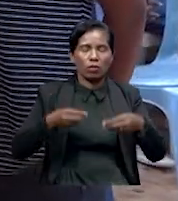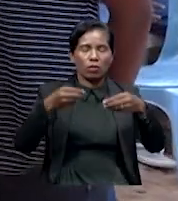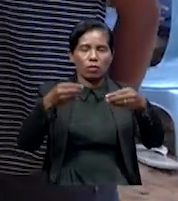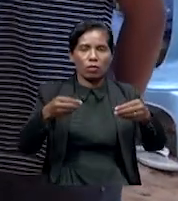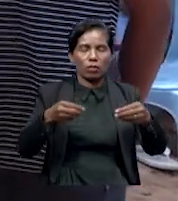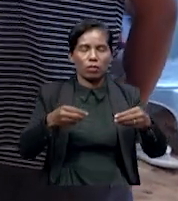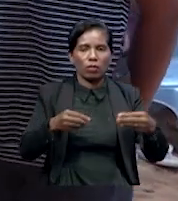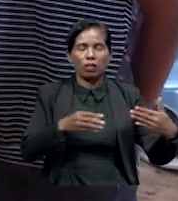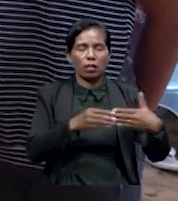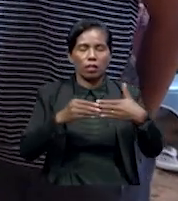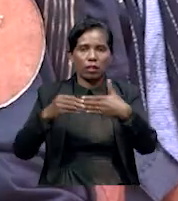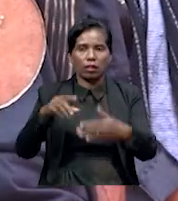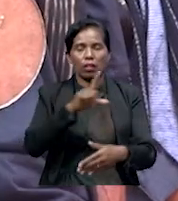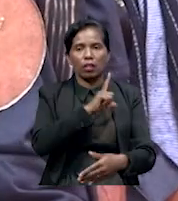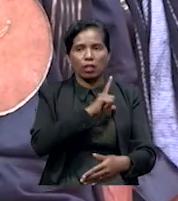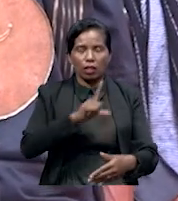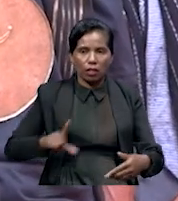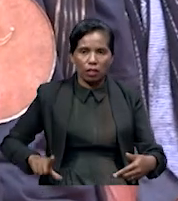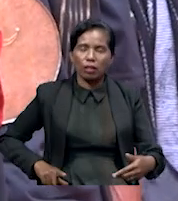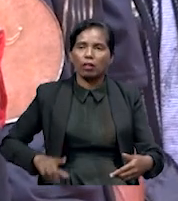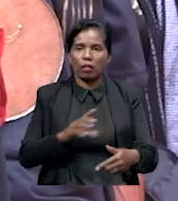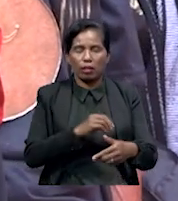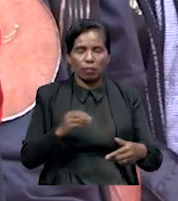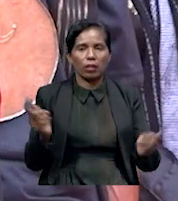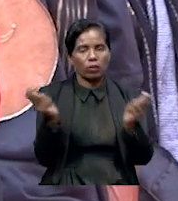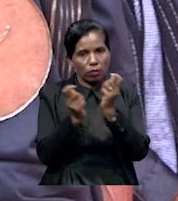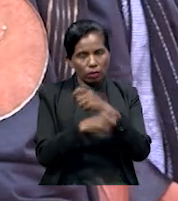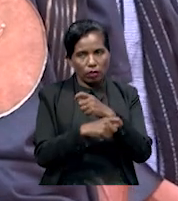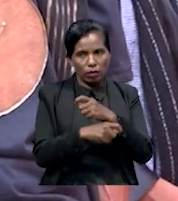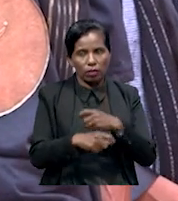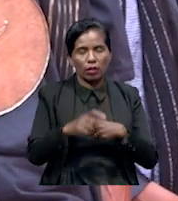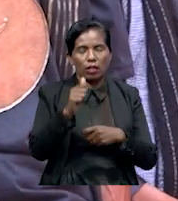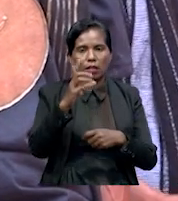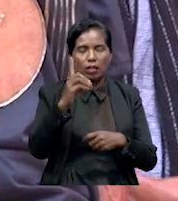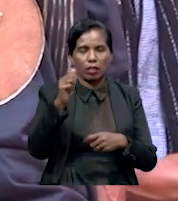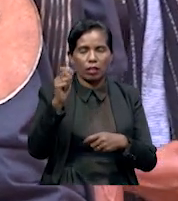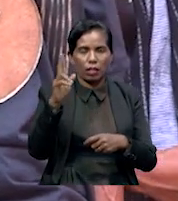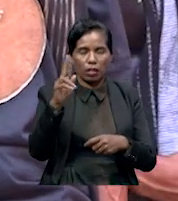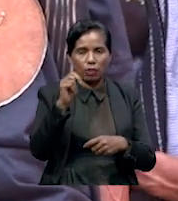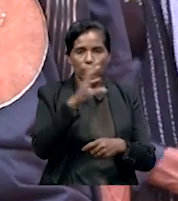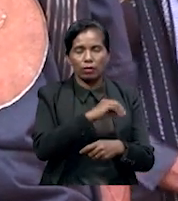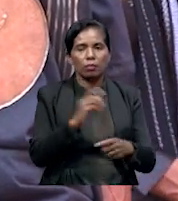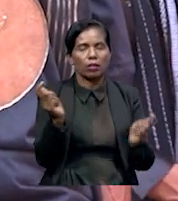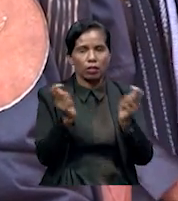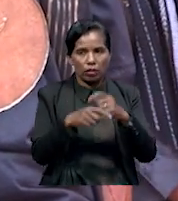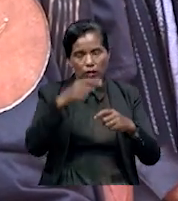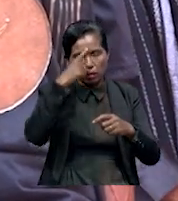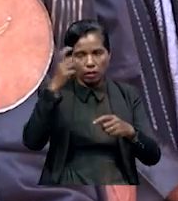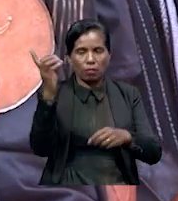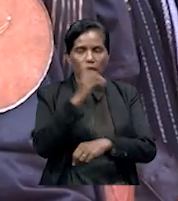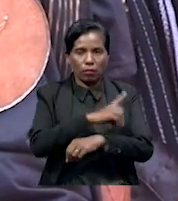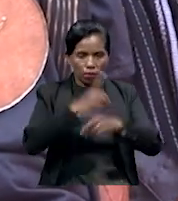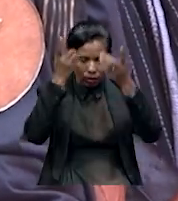liurai ba Timonel Gonçalves periode rua no troca fali pa senhor Adão Lacleur tamba loron